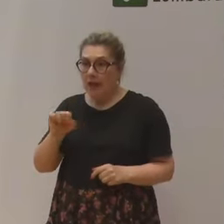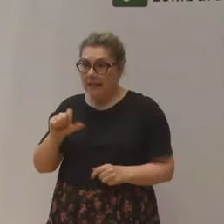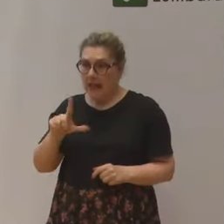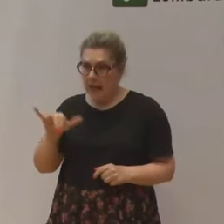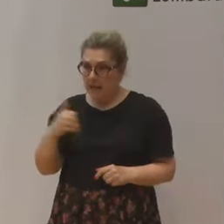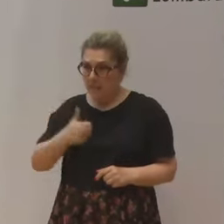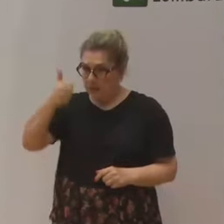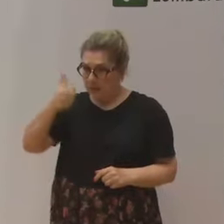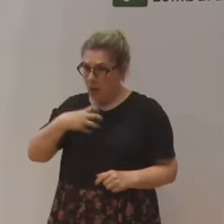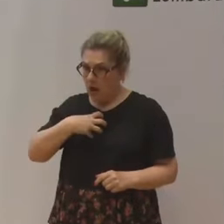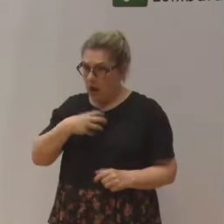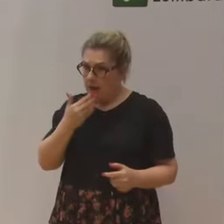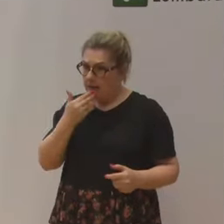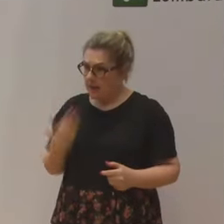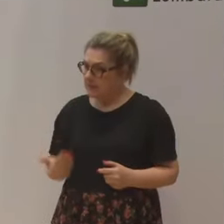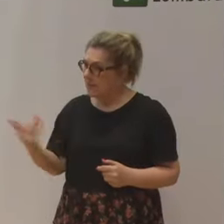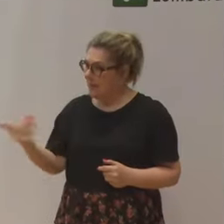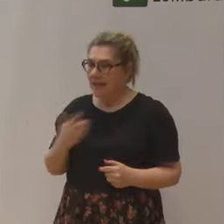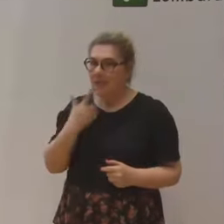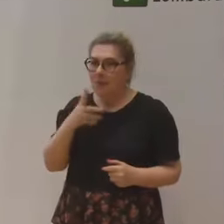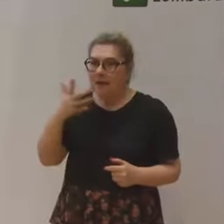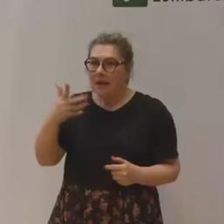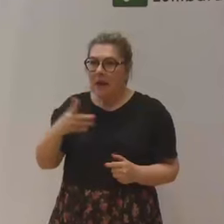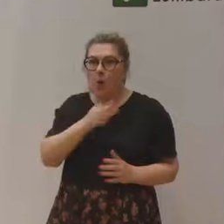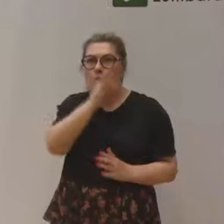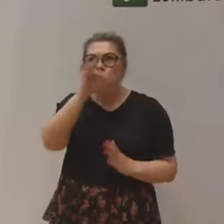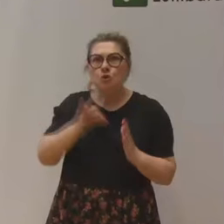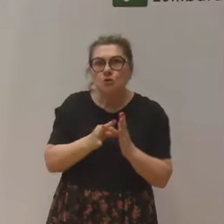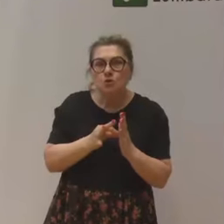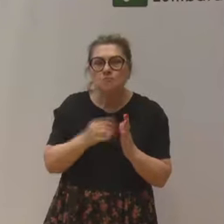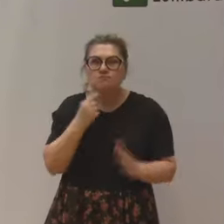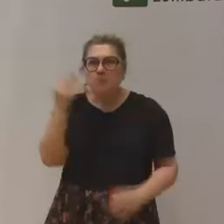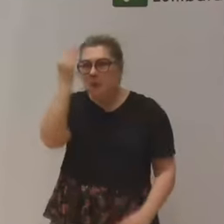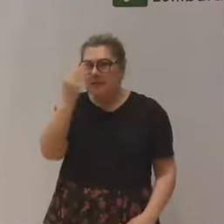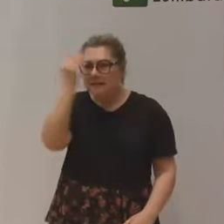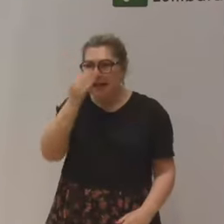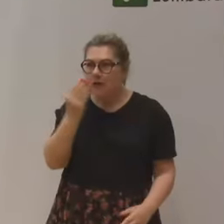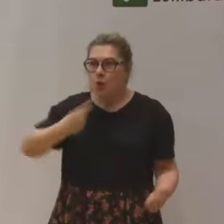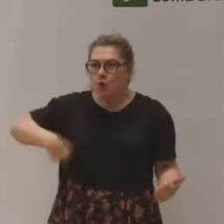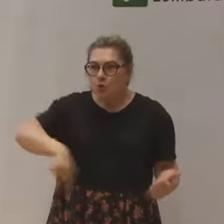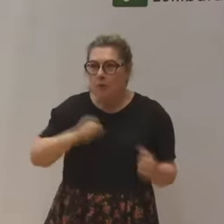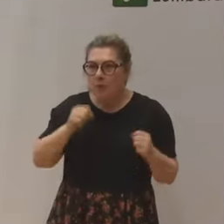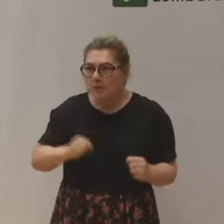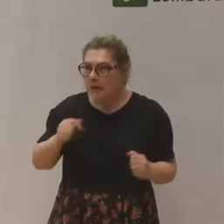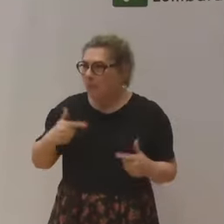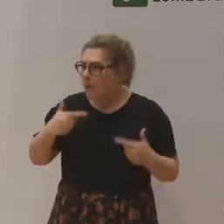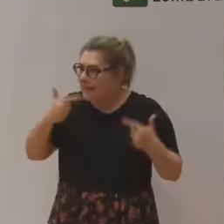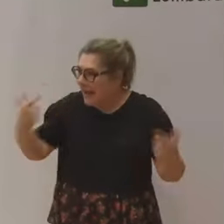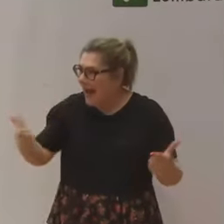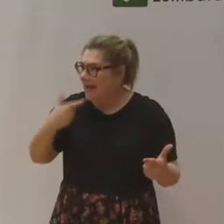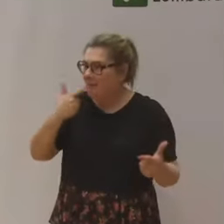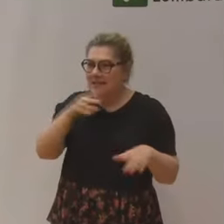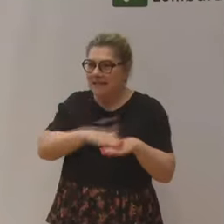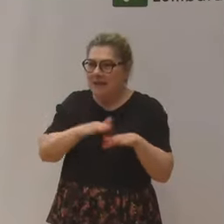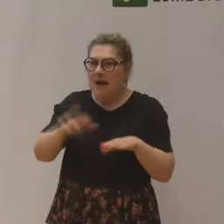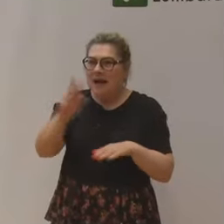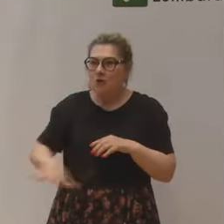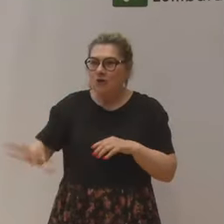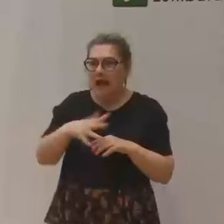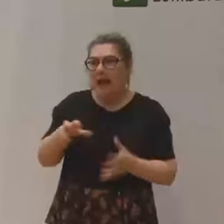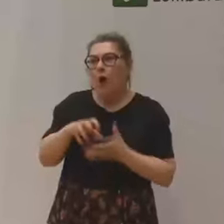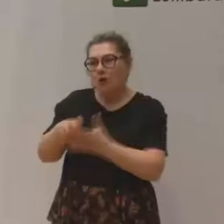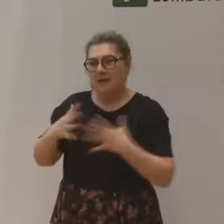ha un certo giorno pensato che noi potessimo dare un contributo al sistema regionale